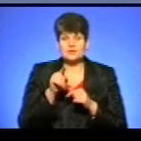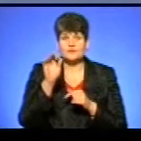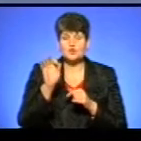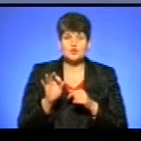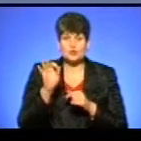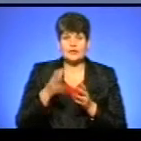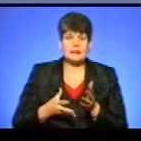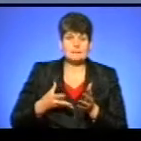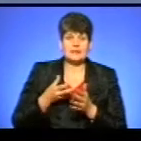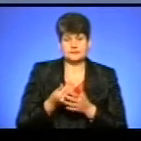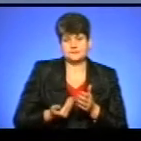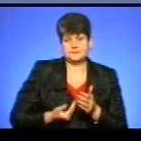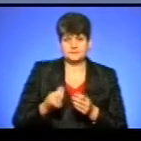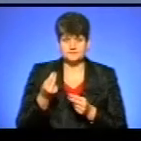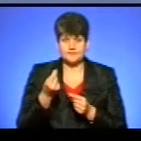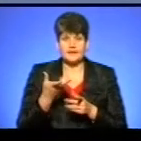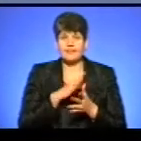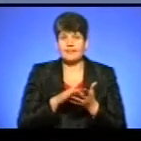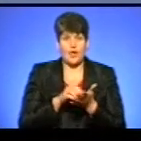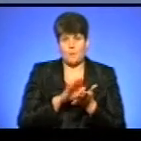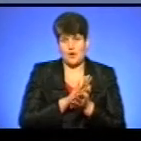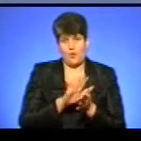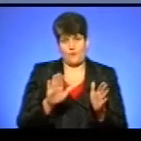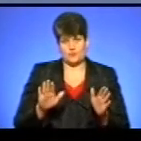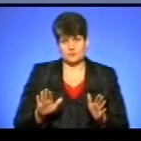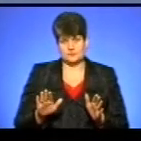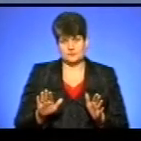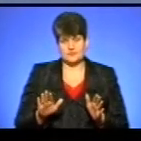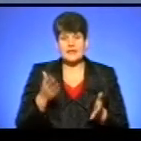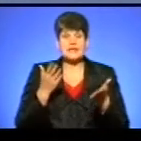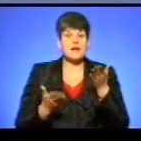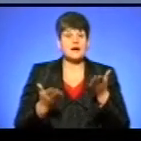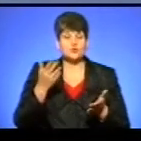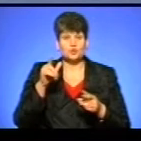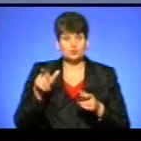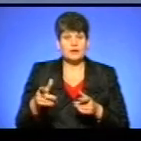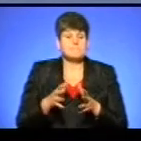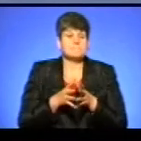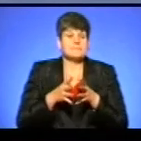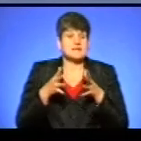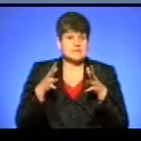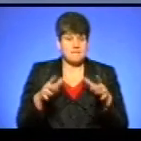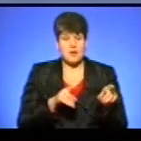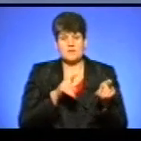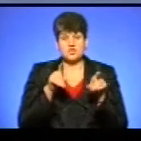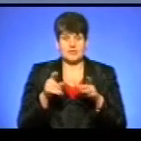який платить готівкою, які не обліковують. Власне, якщо б люди максимально зараз перейшли на картку тернополянин або